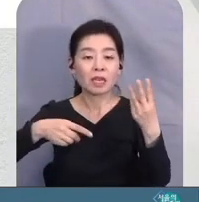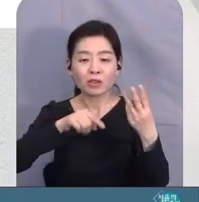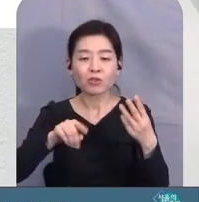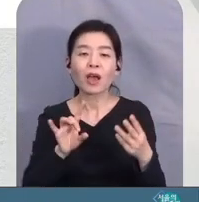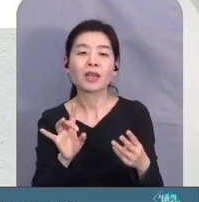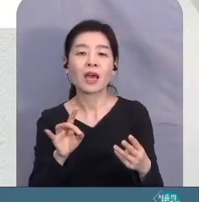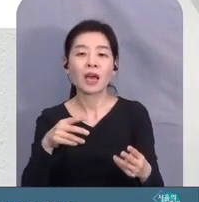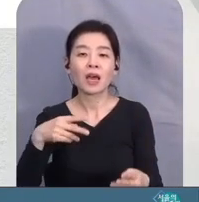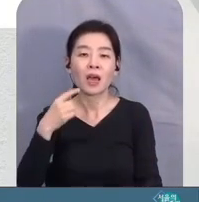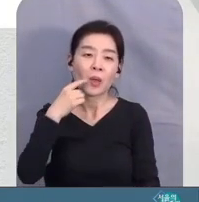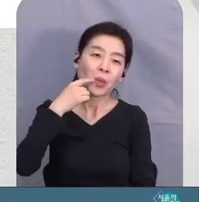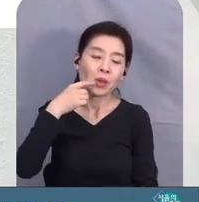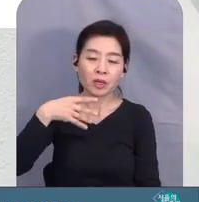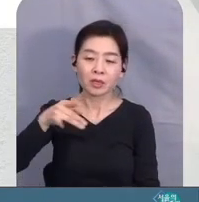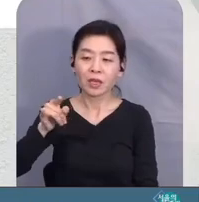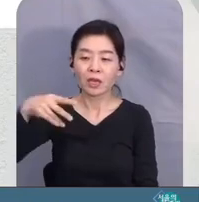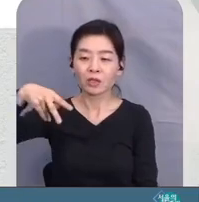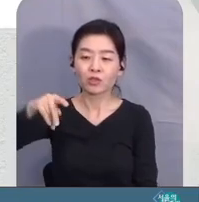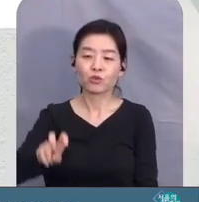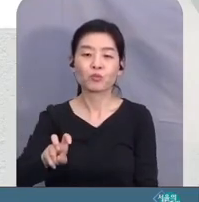그러면 나머지 지역은